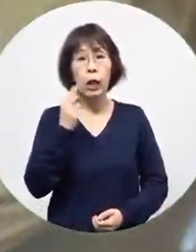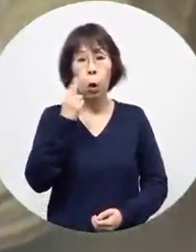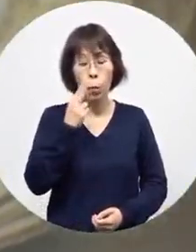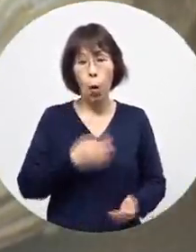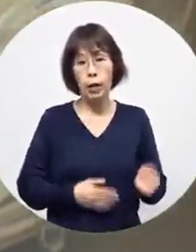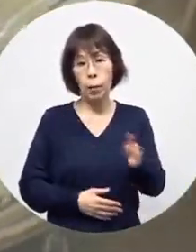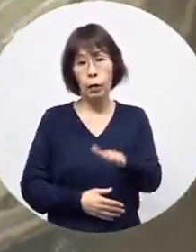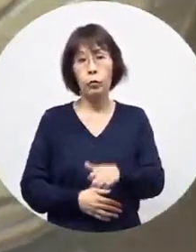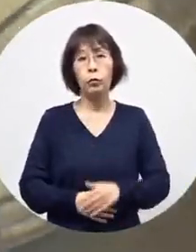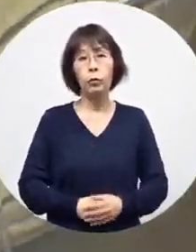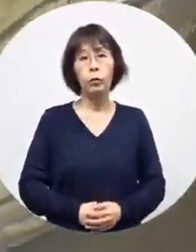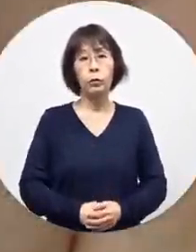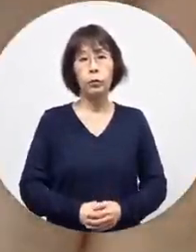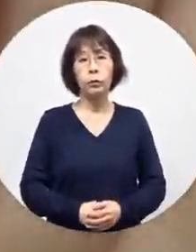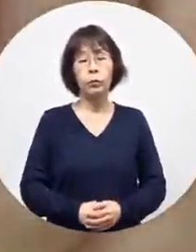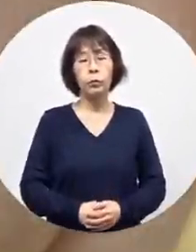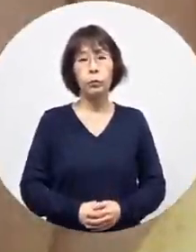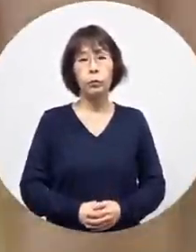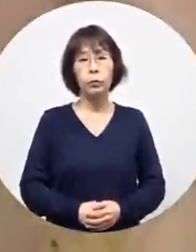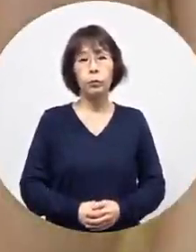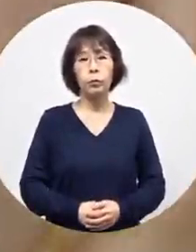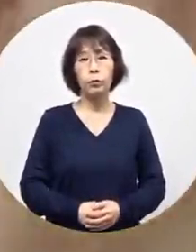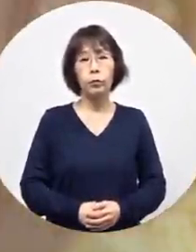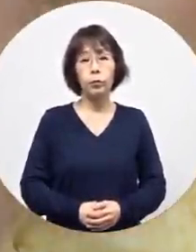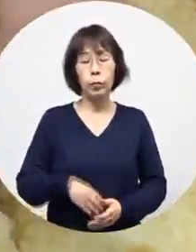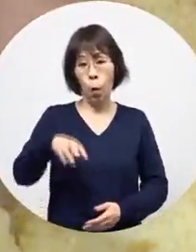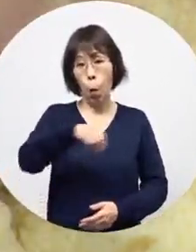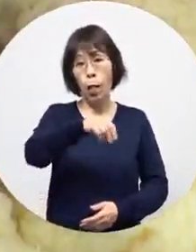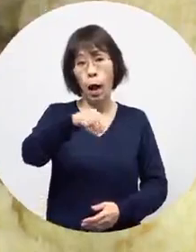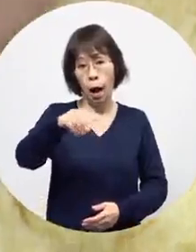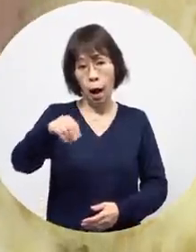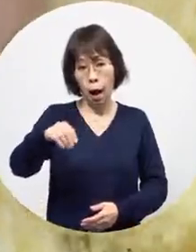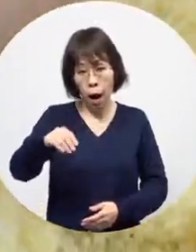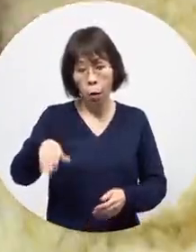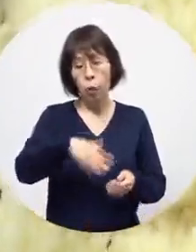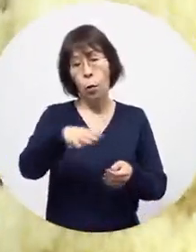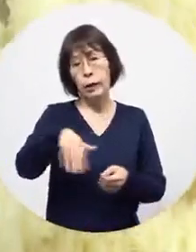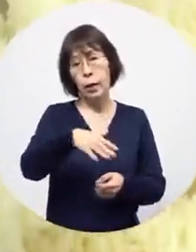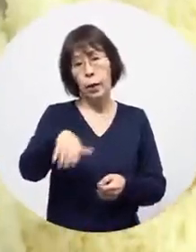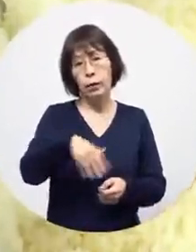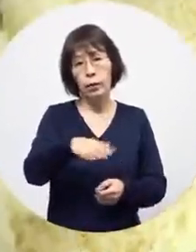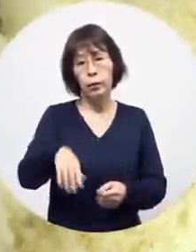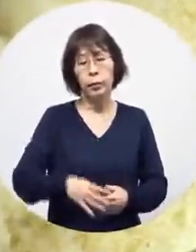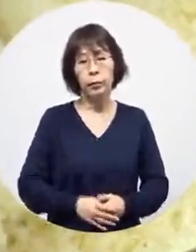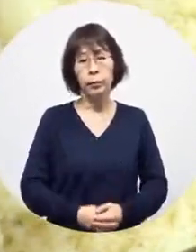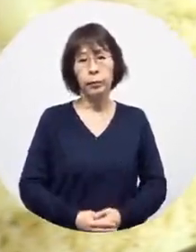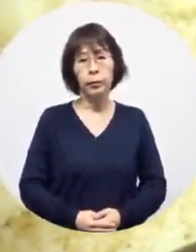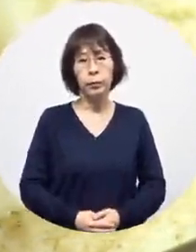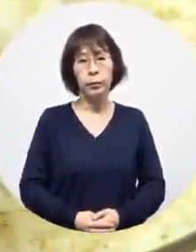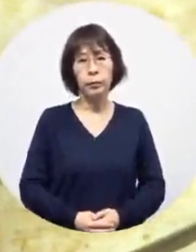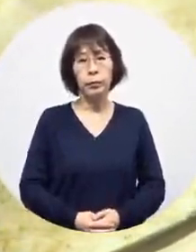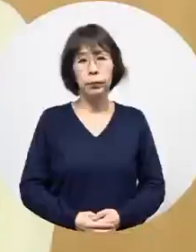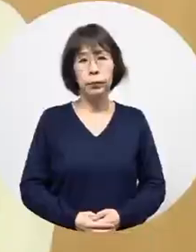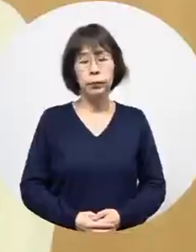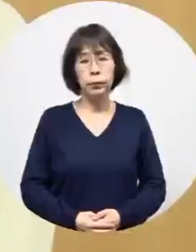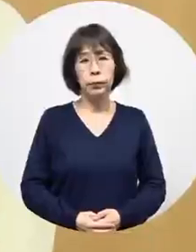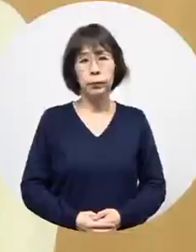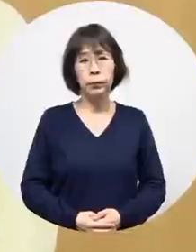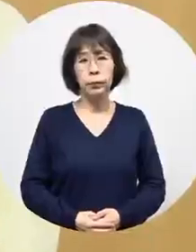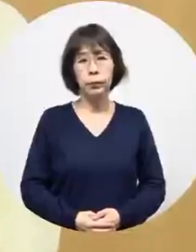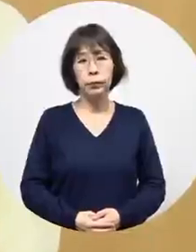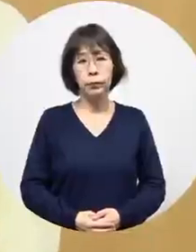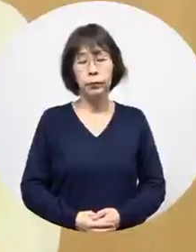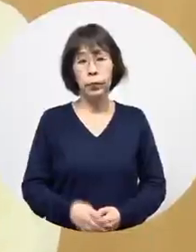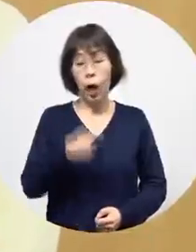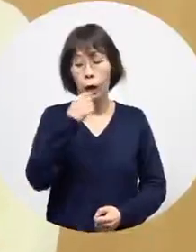に入れていきます。 はい、 里芋に全体的に粉チーズがしっかりつくようにまぶしていきます。はい、味付け